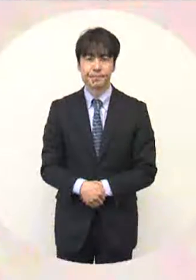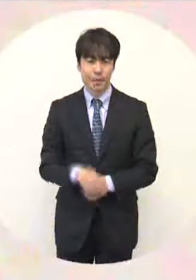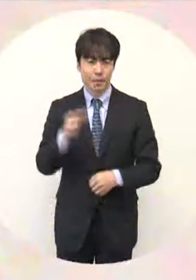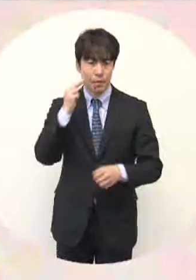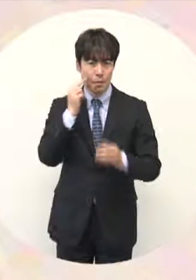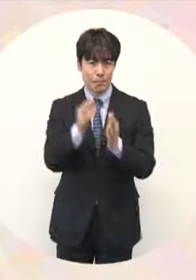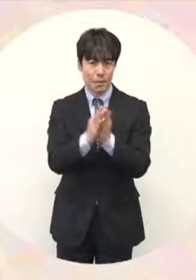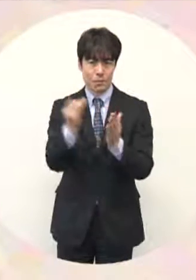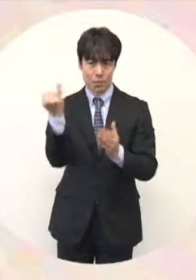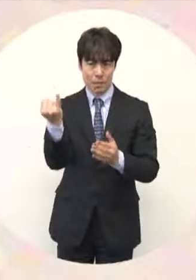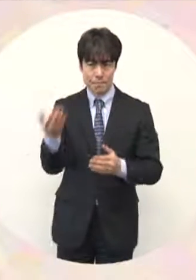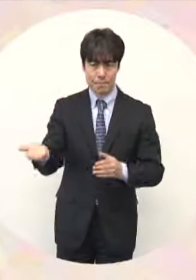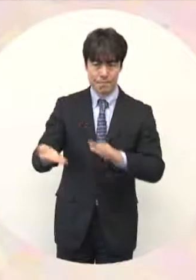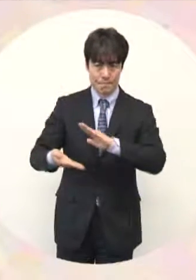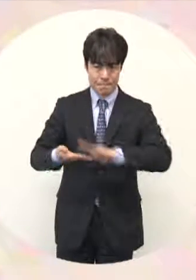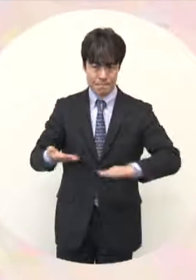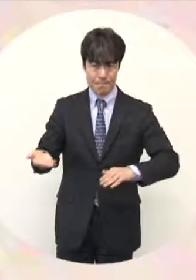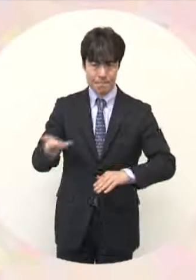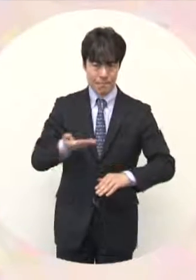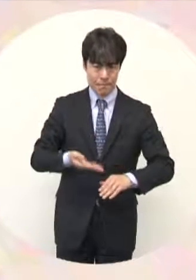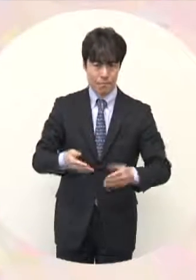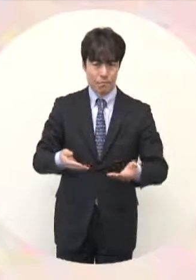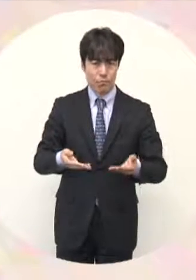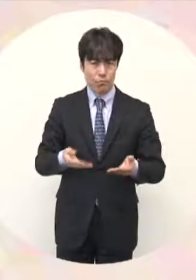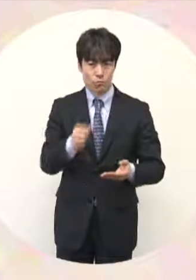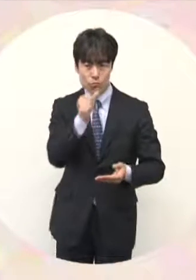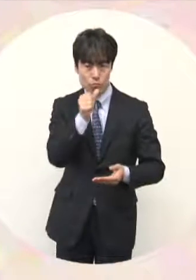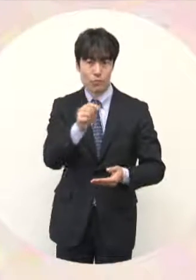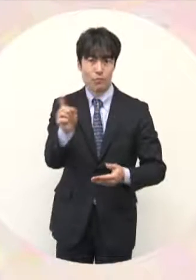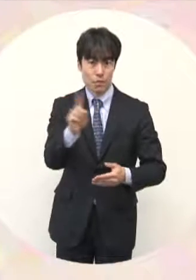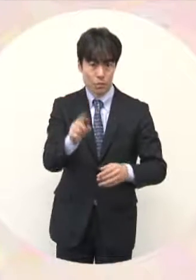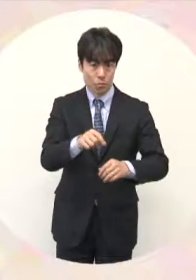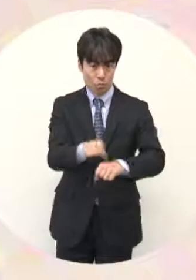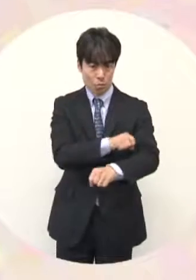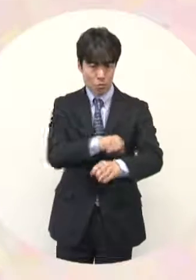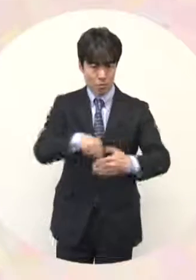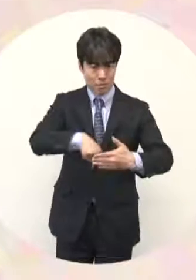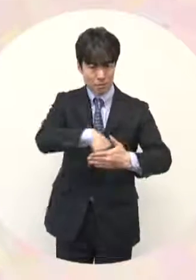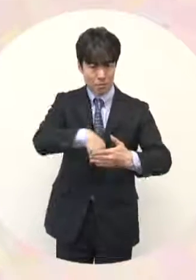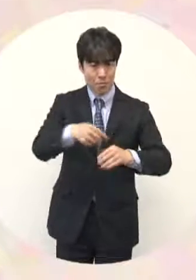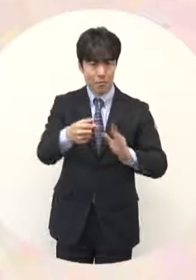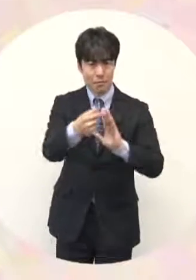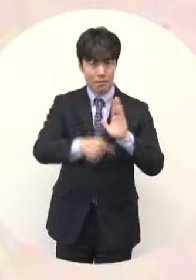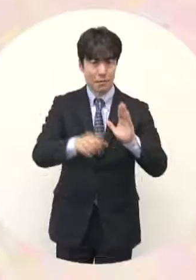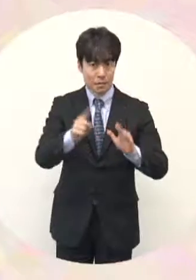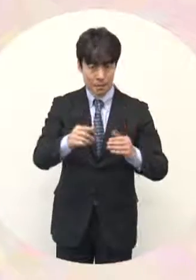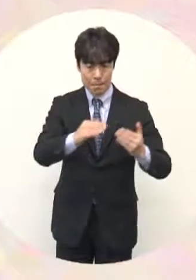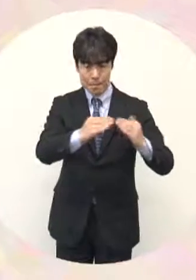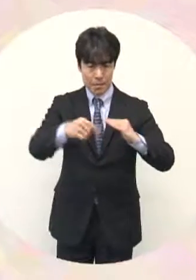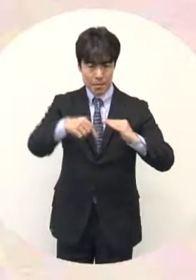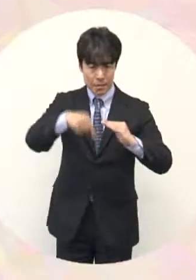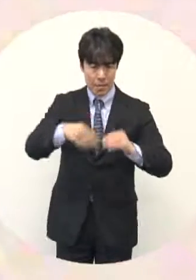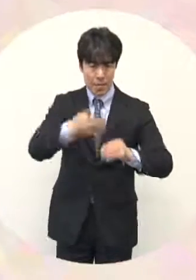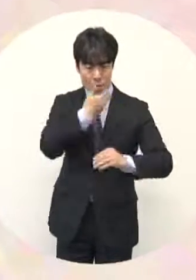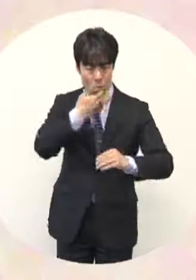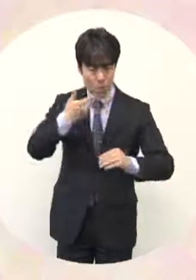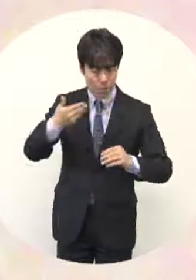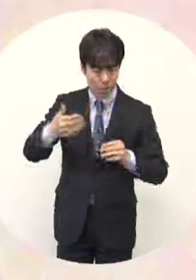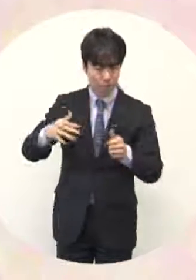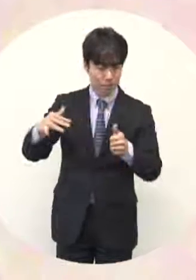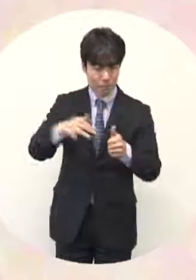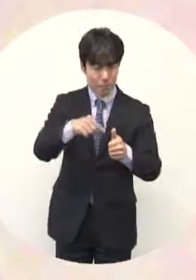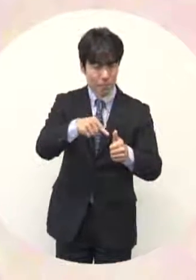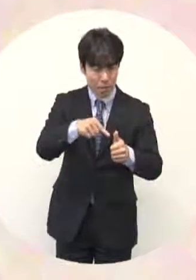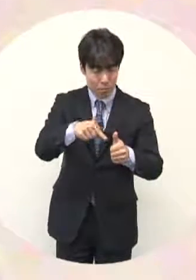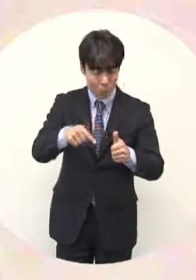さて、松本さんからバトンをもらいお送りする新たな特集企画、この街で美味しいというお店を街の人が決める星